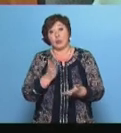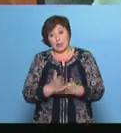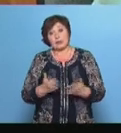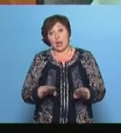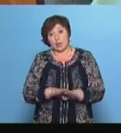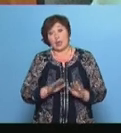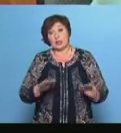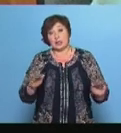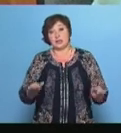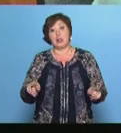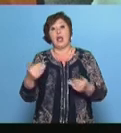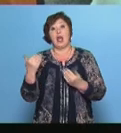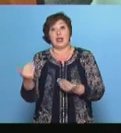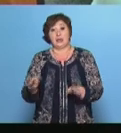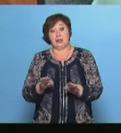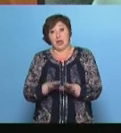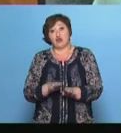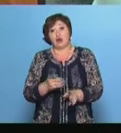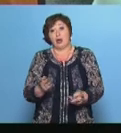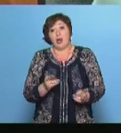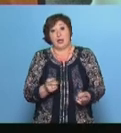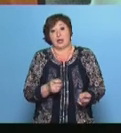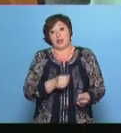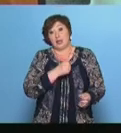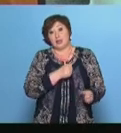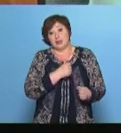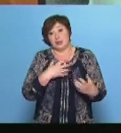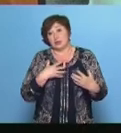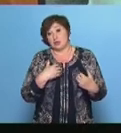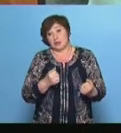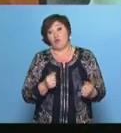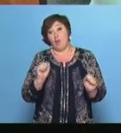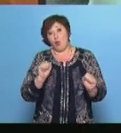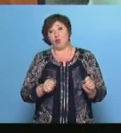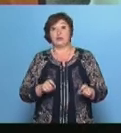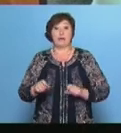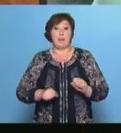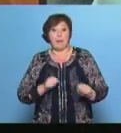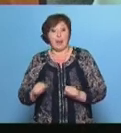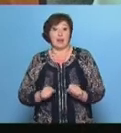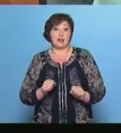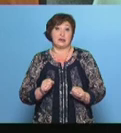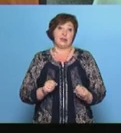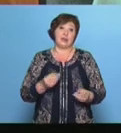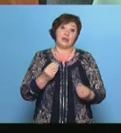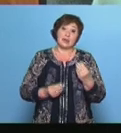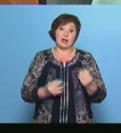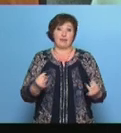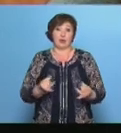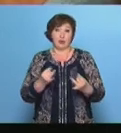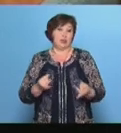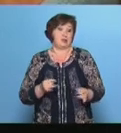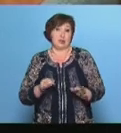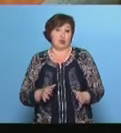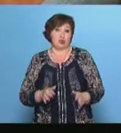И они точно так же, как и остальные жители, могут и бегать, и проявлять какой-то интерес, внимание и так далее.